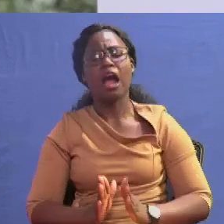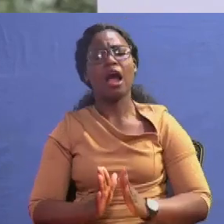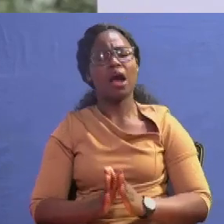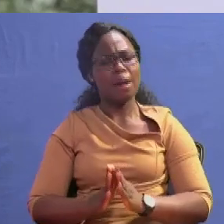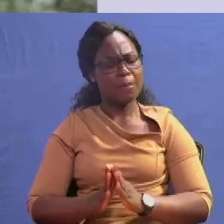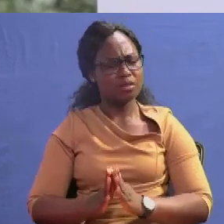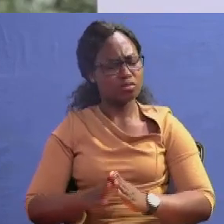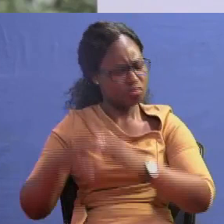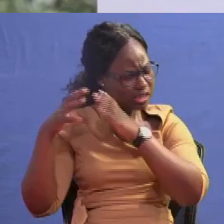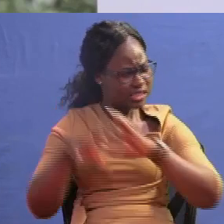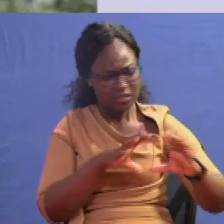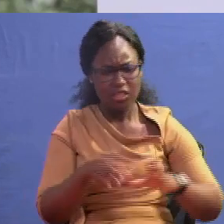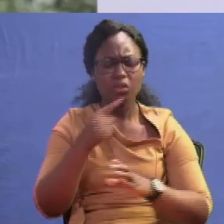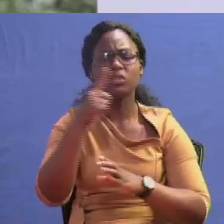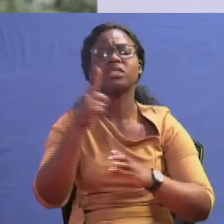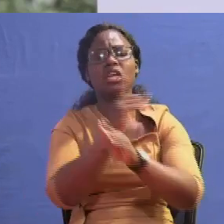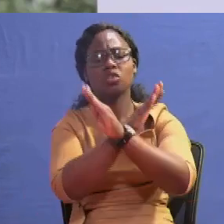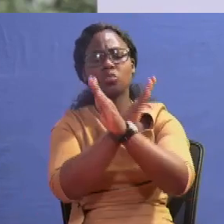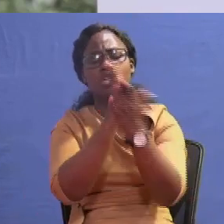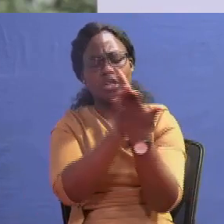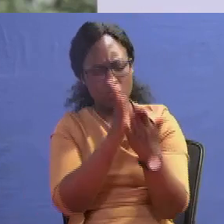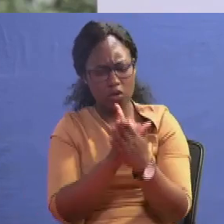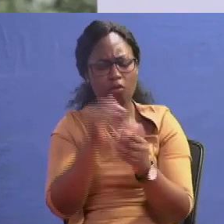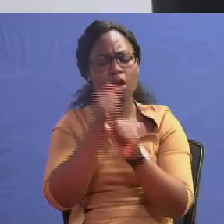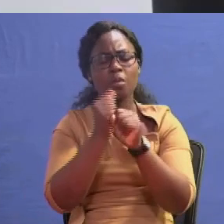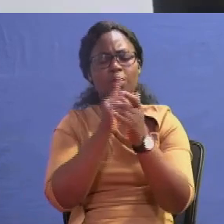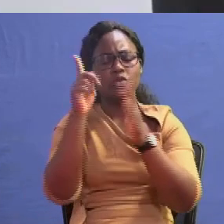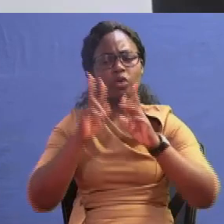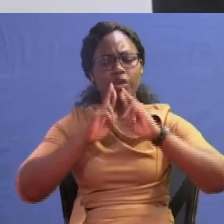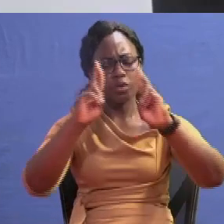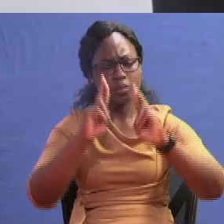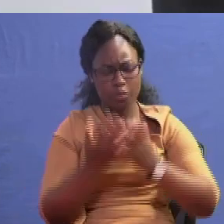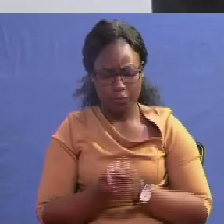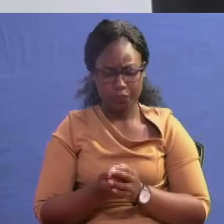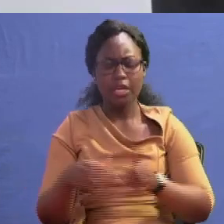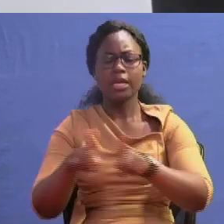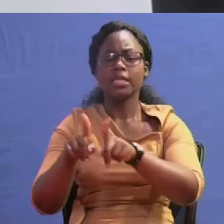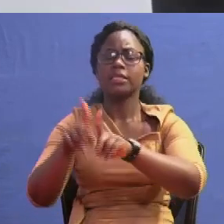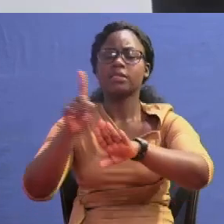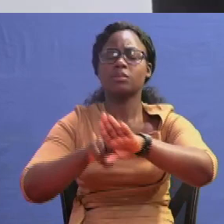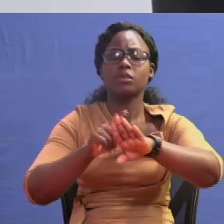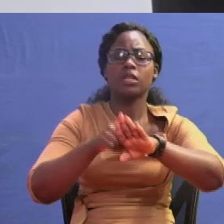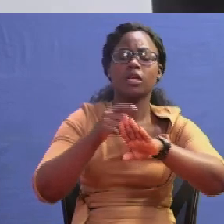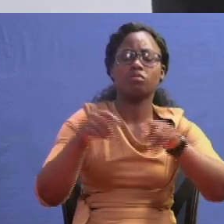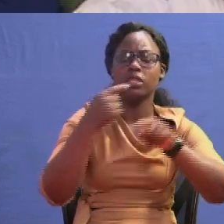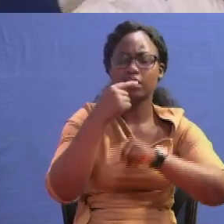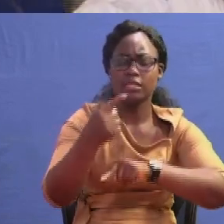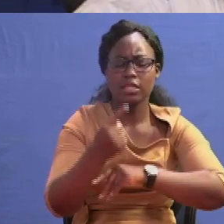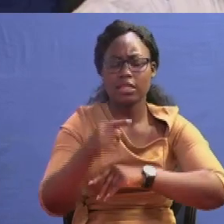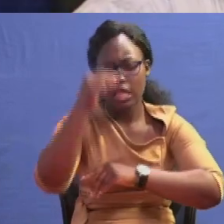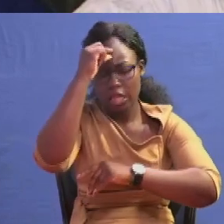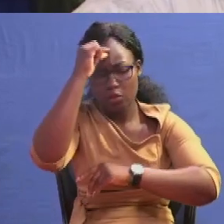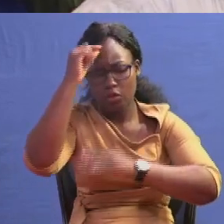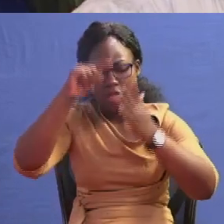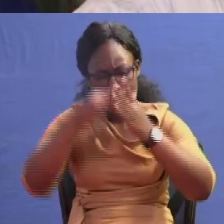to protection. Make sure you report. Wakati huo huo, Bore alieleza kuwa serikali